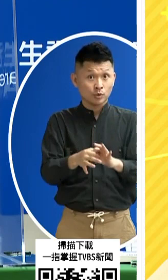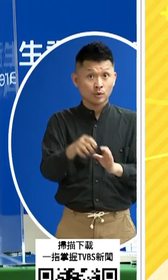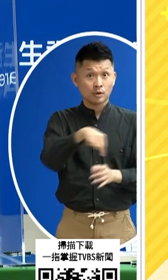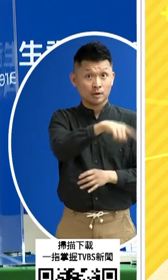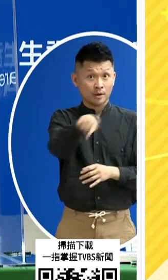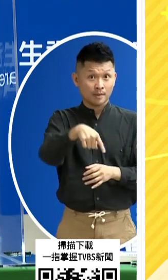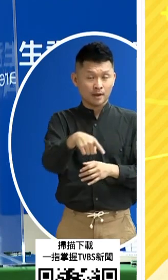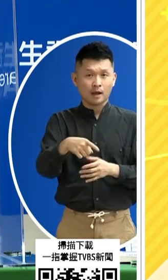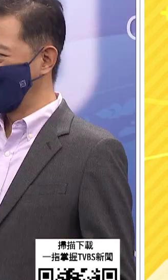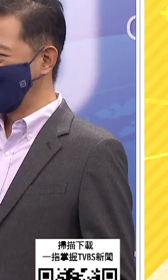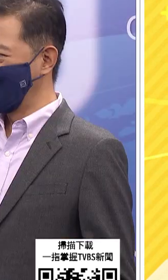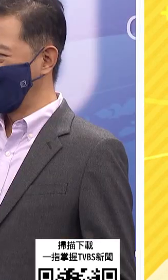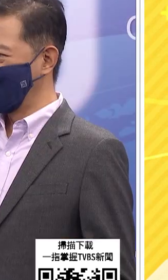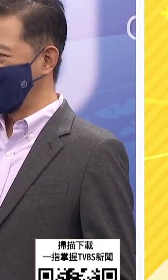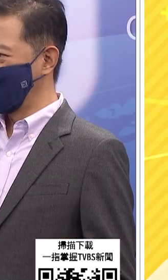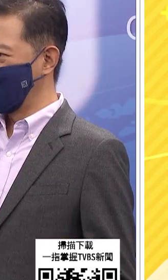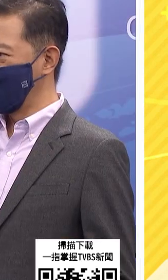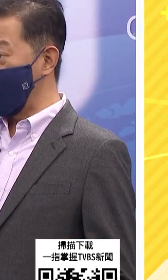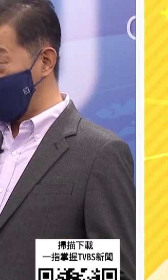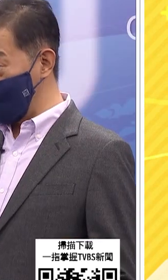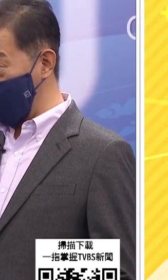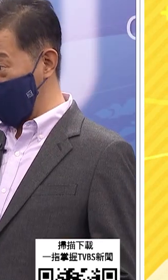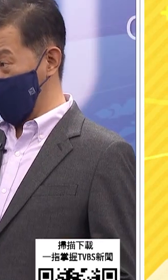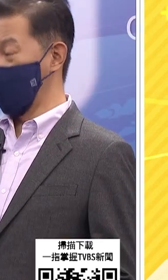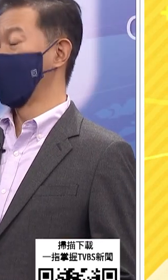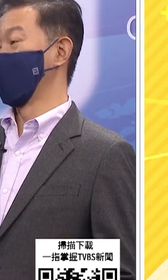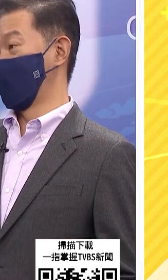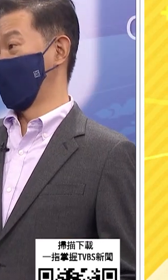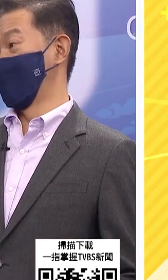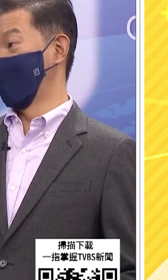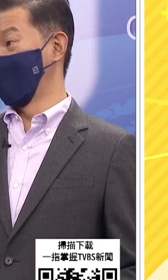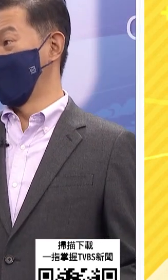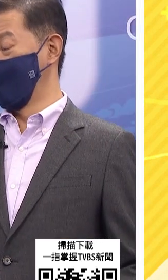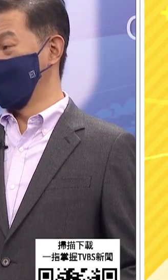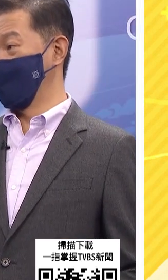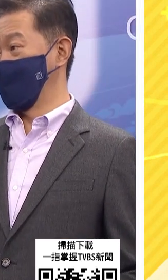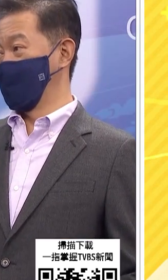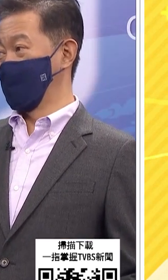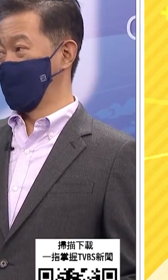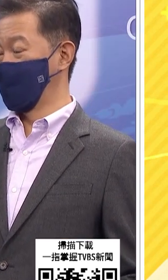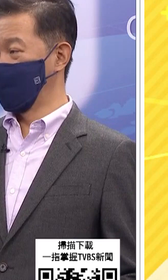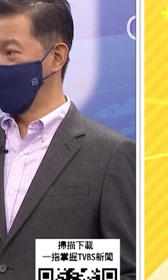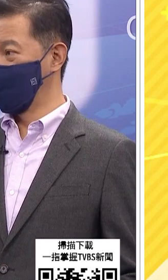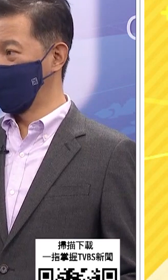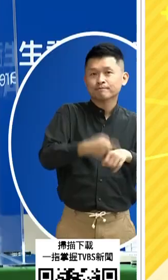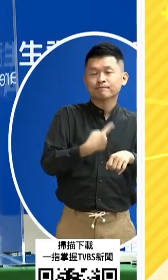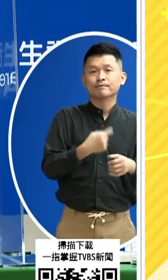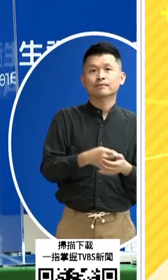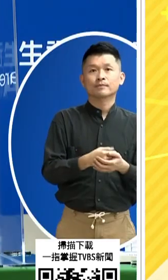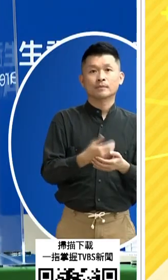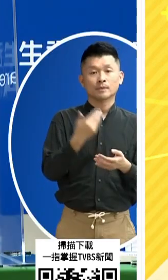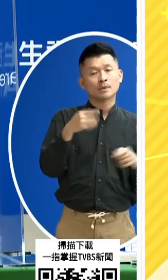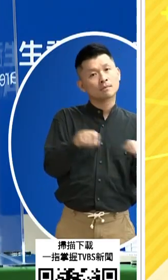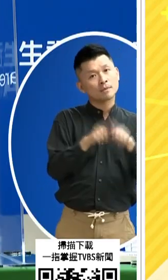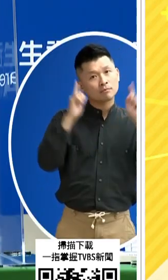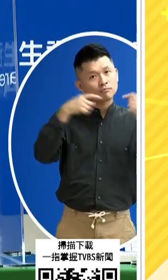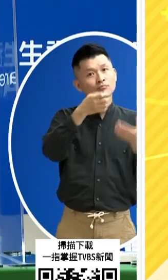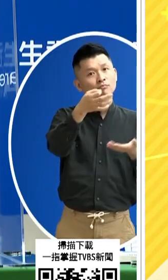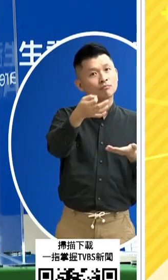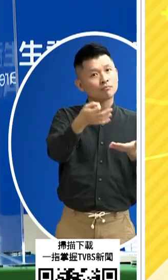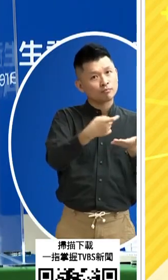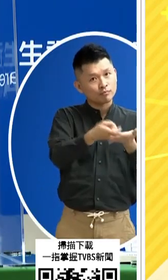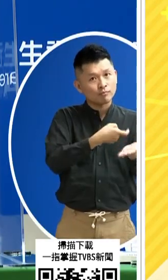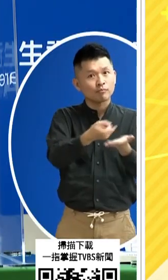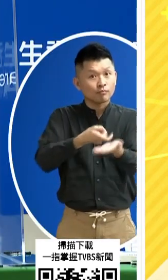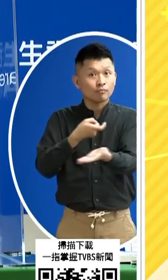些感染死亡的人都是啊老人家， 慢性病 没打，有慢性病，之前就已经告诉你说老人家有